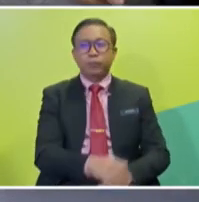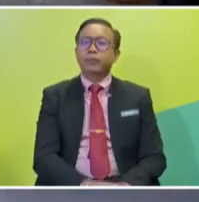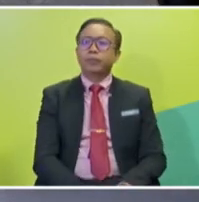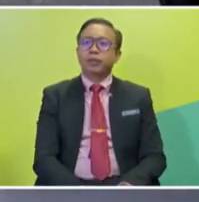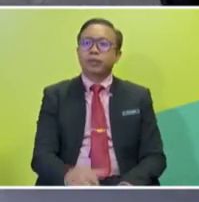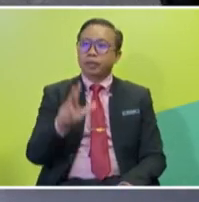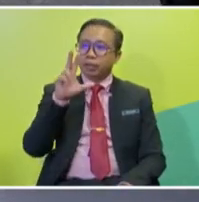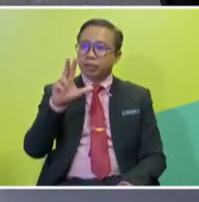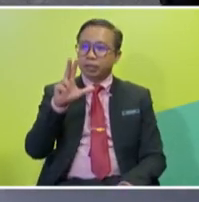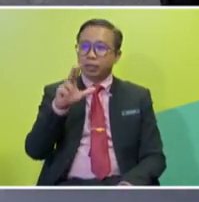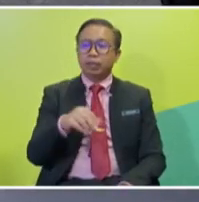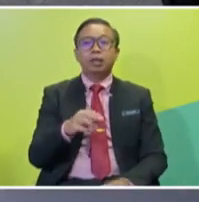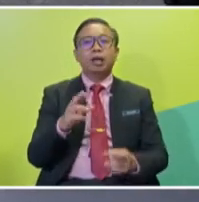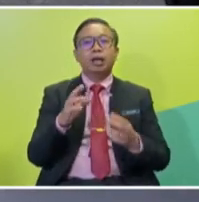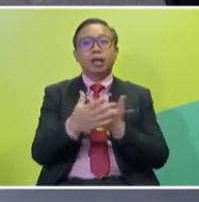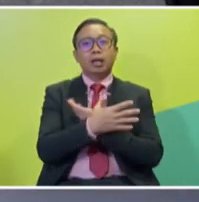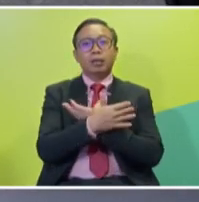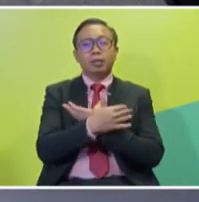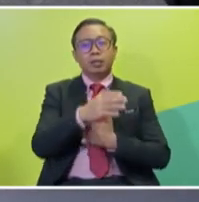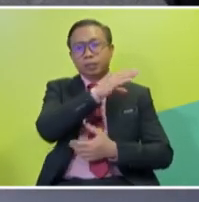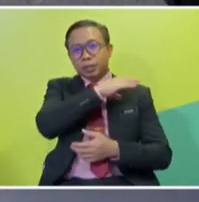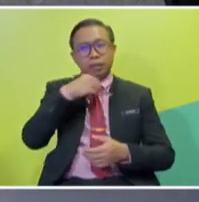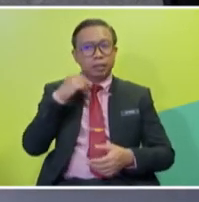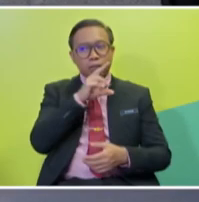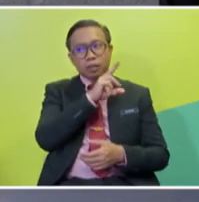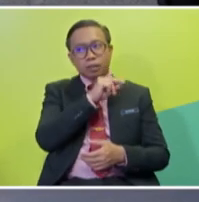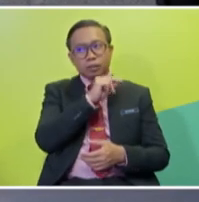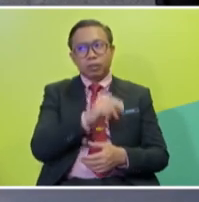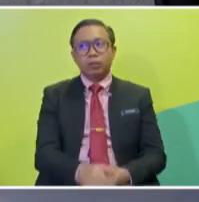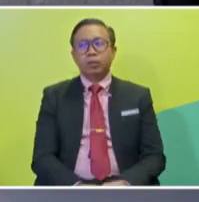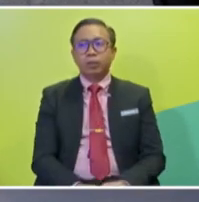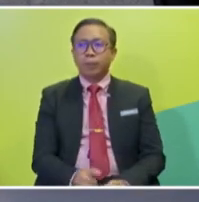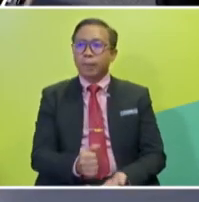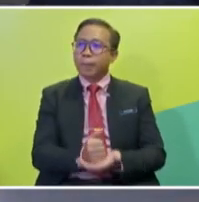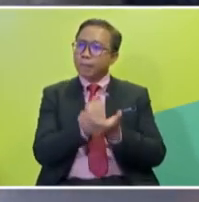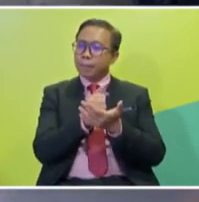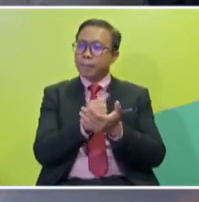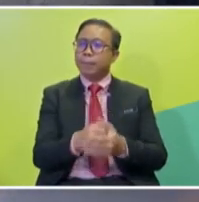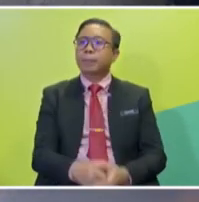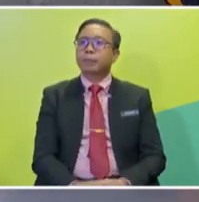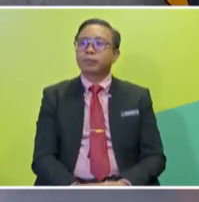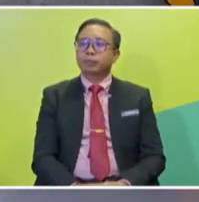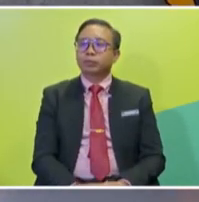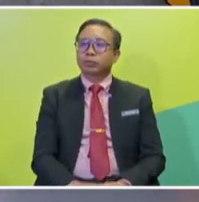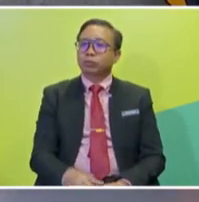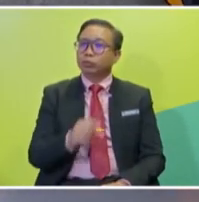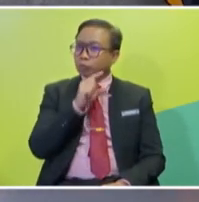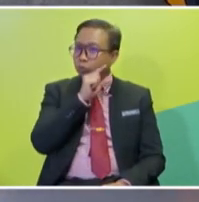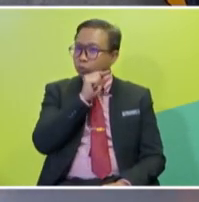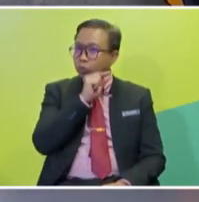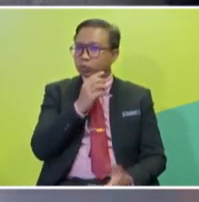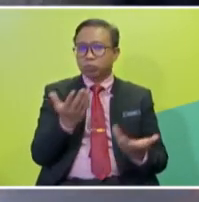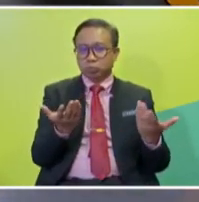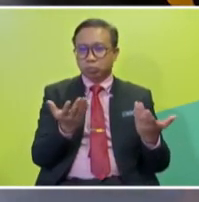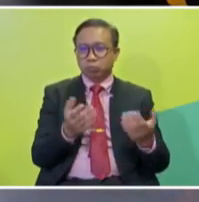ketiga rame-rame dan burung ke Pak pembantu hewan serangga burung-burung lah kan